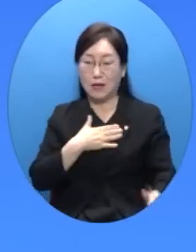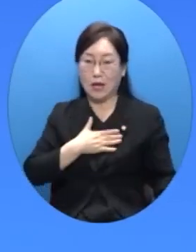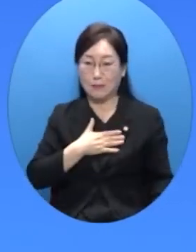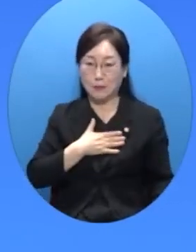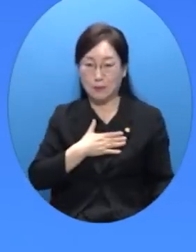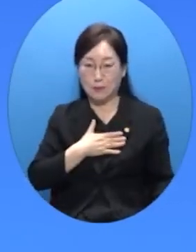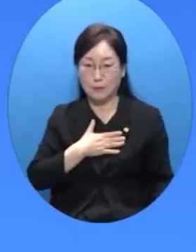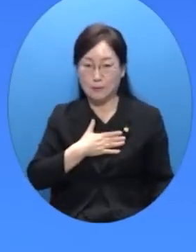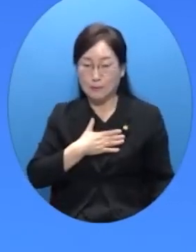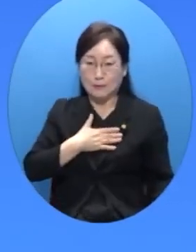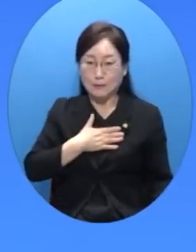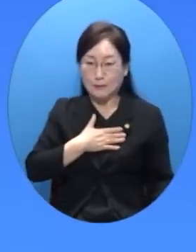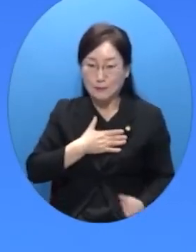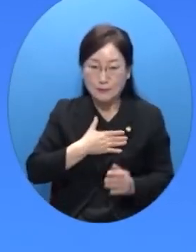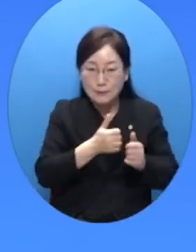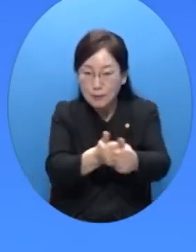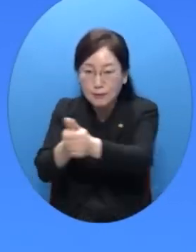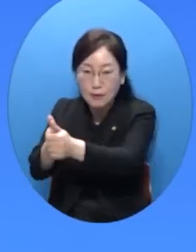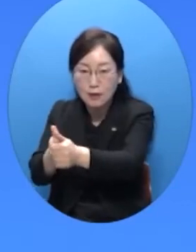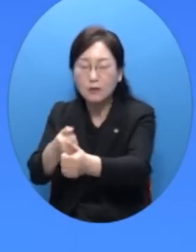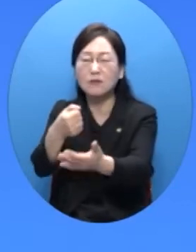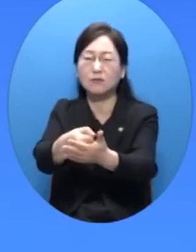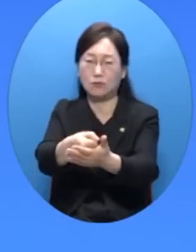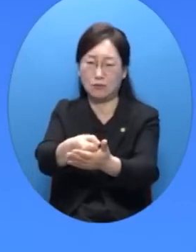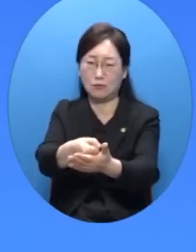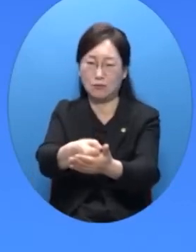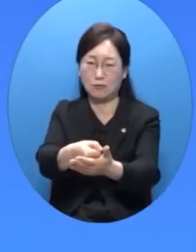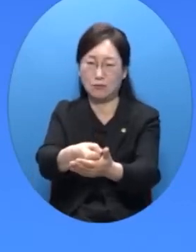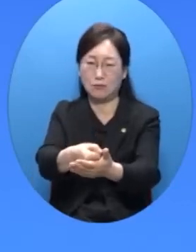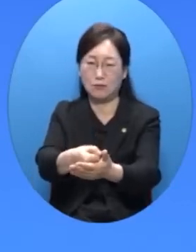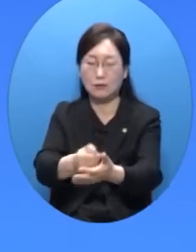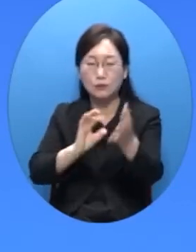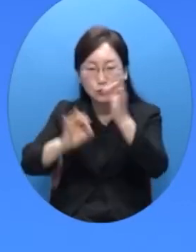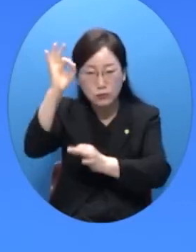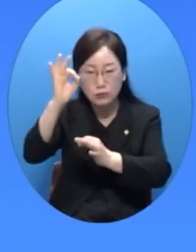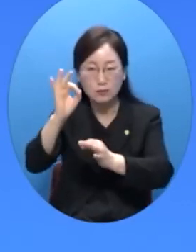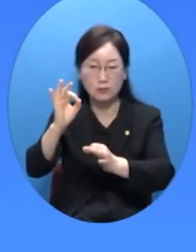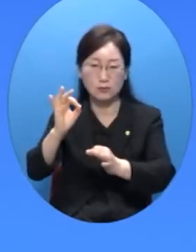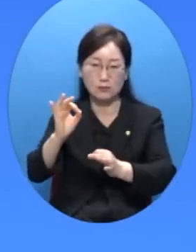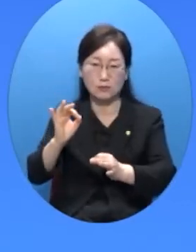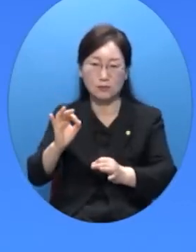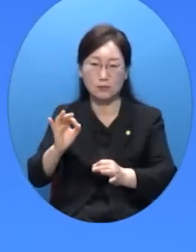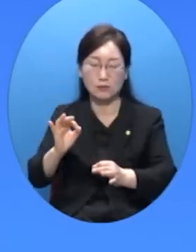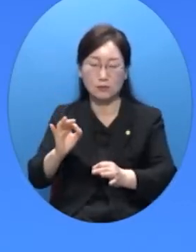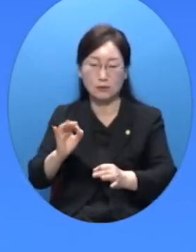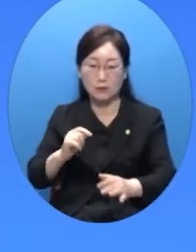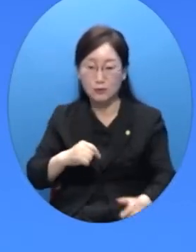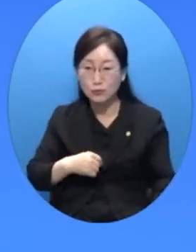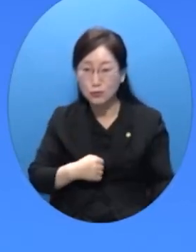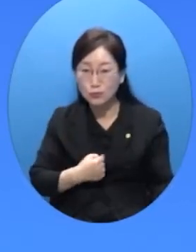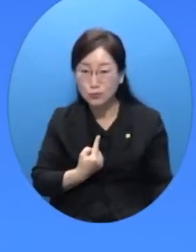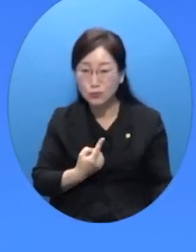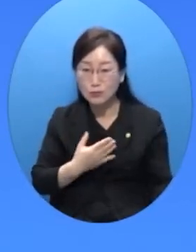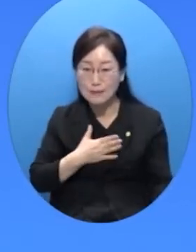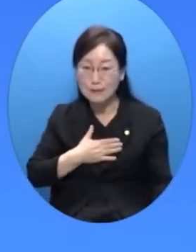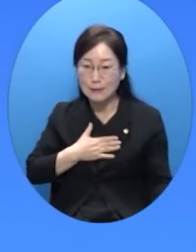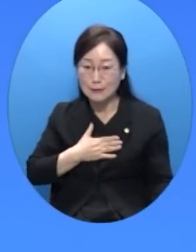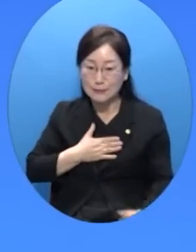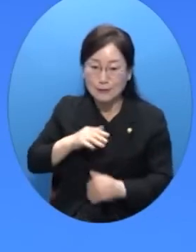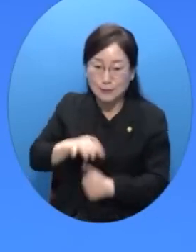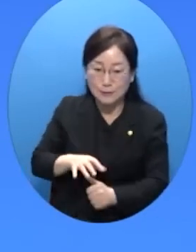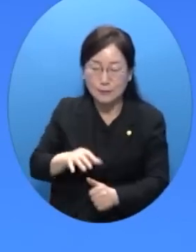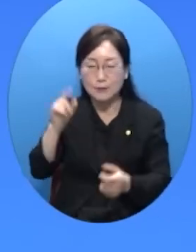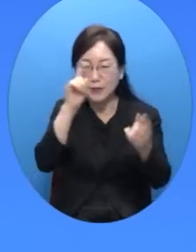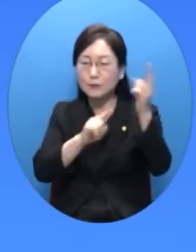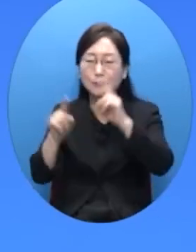휘둘러서 모든 결정을 하고 실수를 하고 스스로 감정에 잡혀서 상처를 받기도